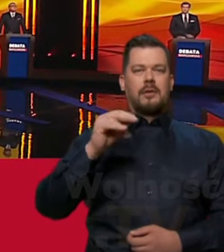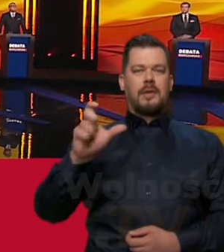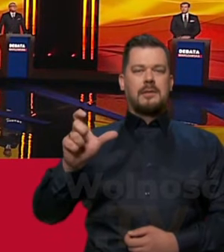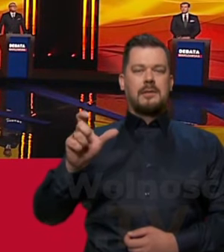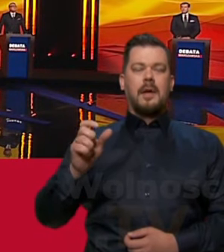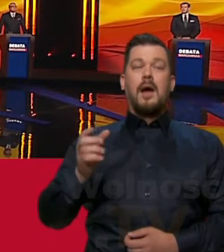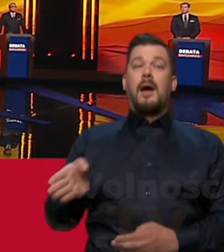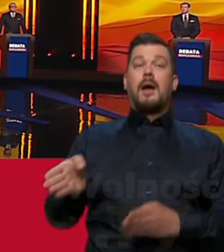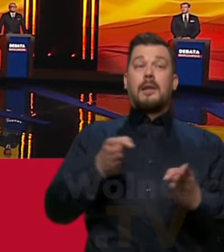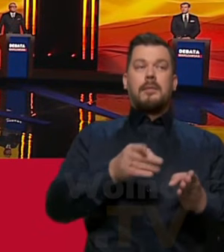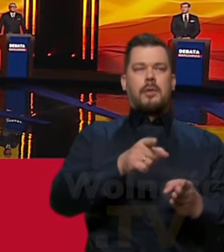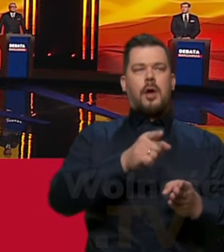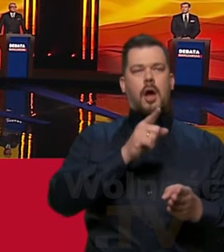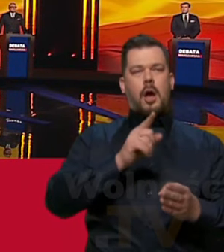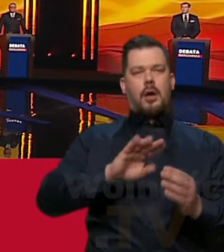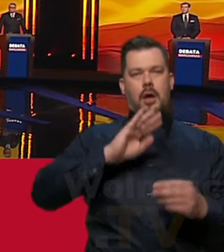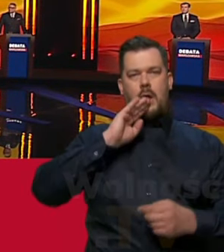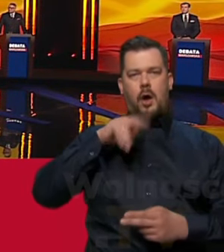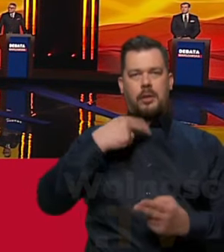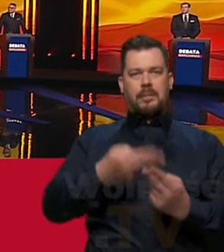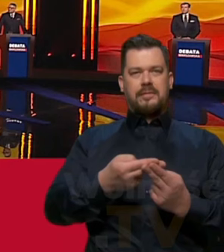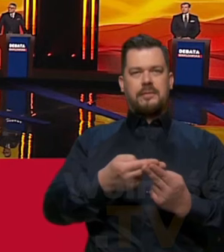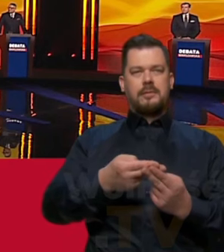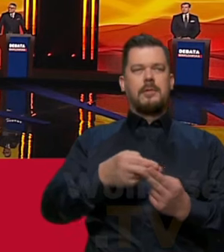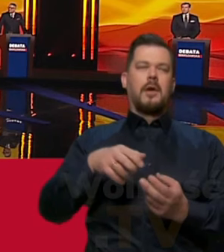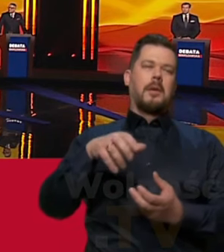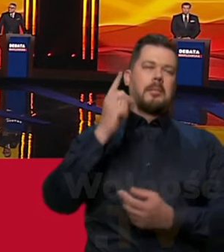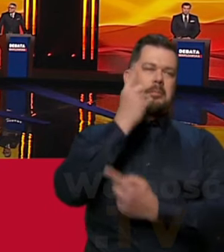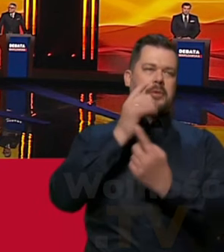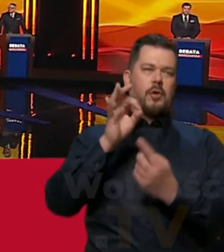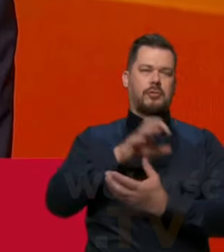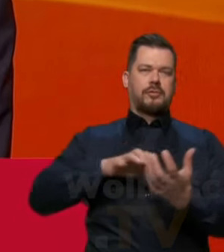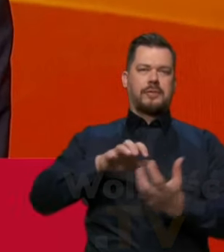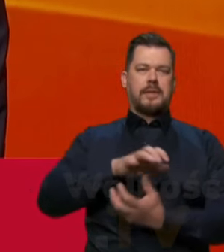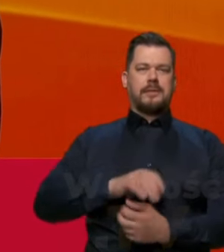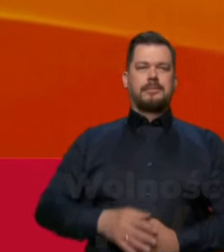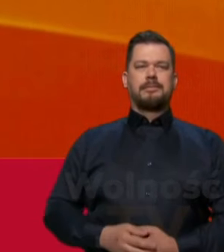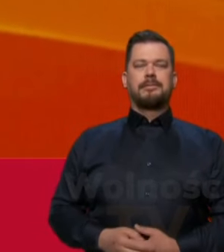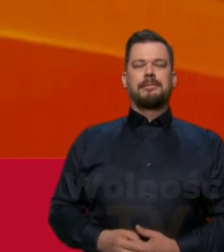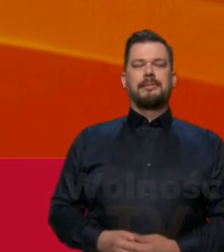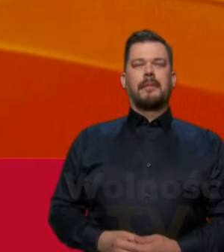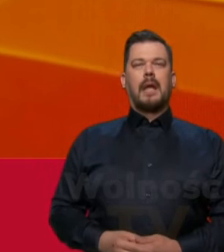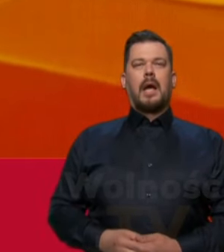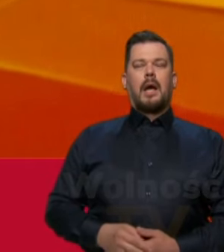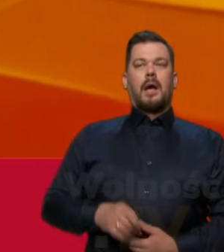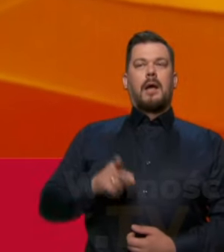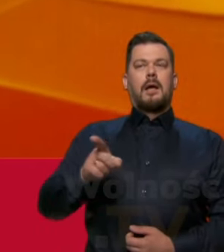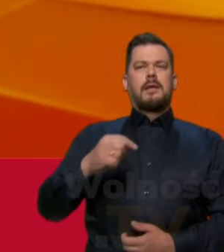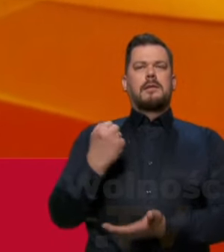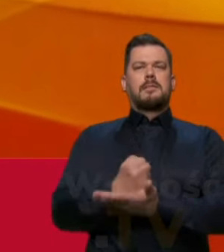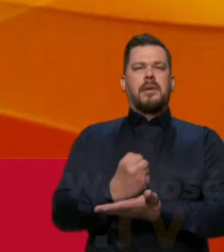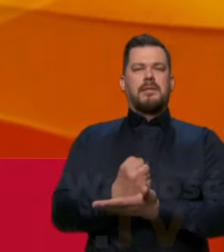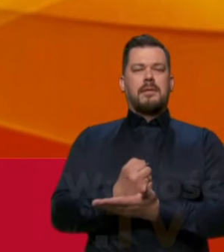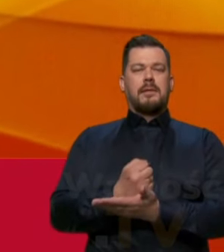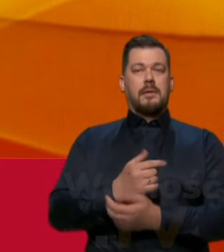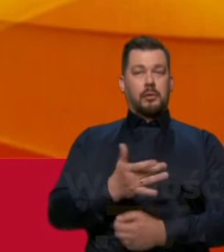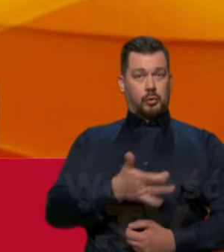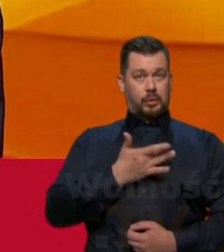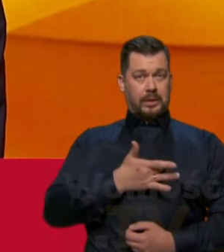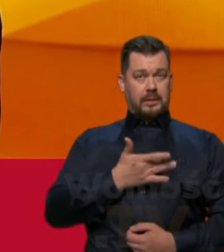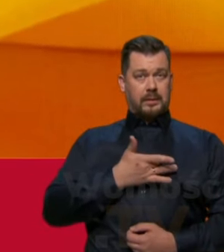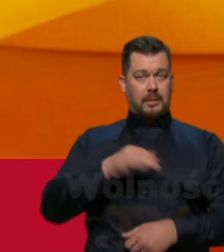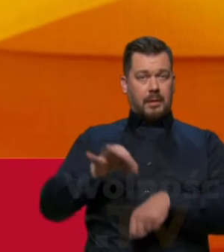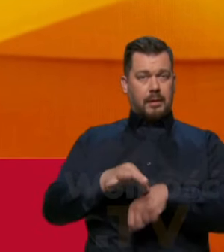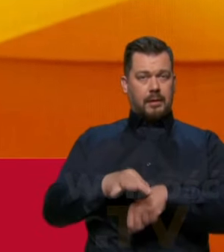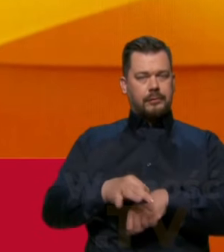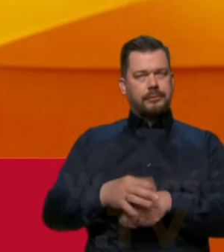jest czas na pana wypowiedź w kategorii światopogląd. Bardzo proszę. Poruszona tutaj klauzula sumienia.